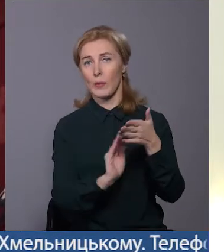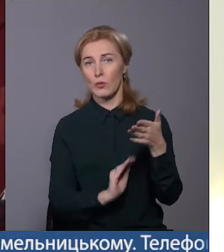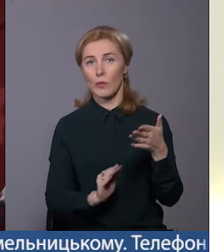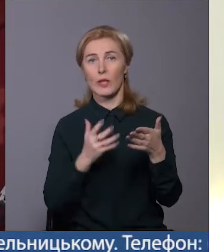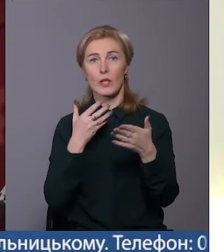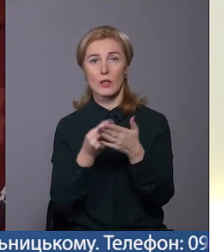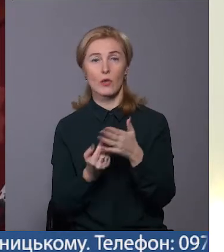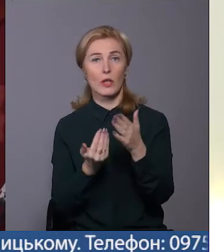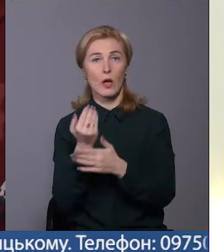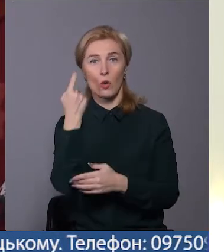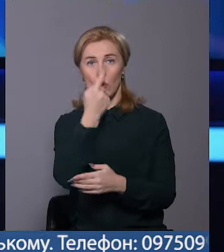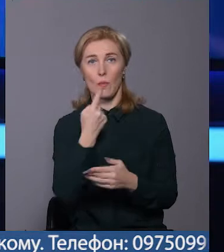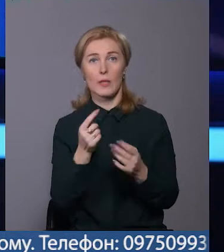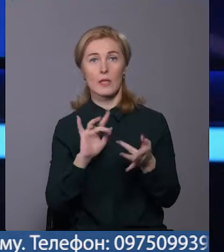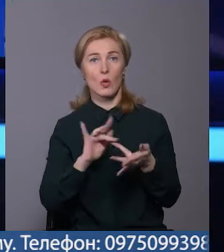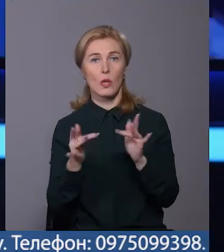своїх особистих сторінках.